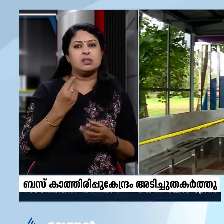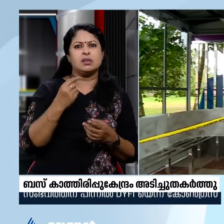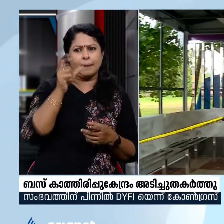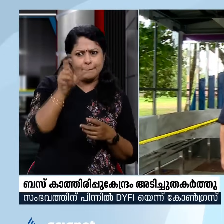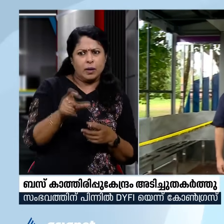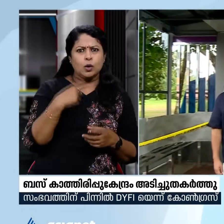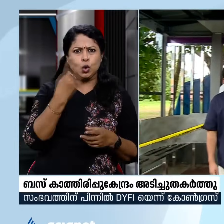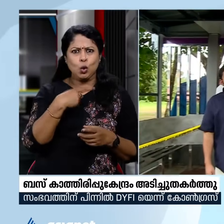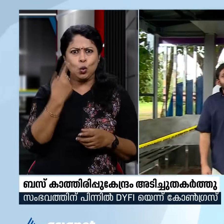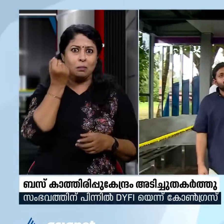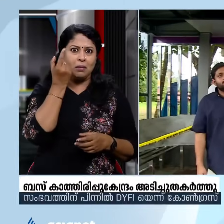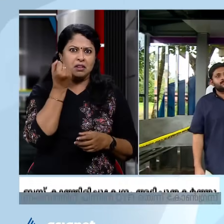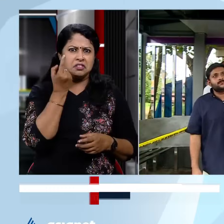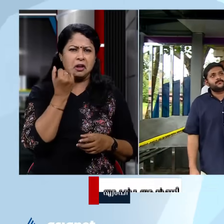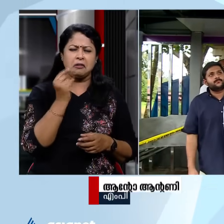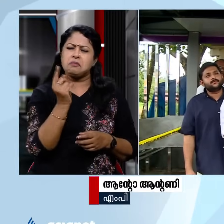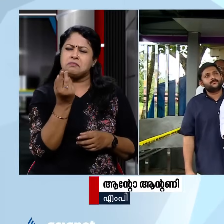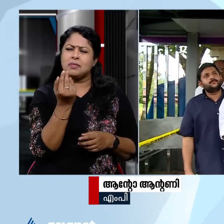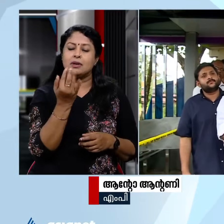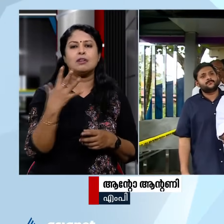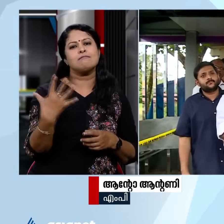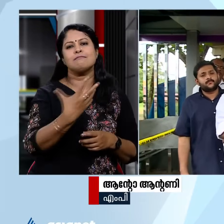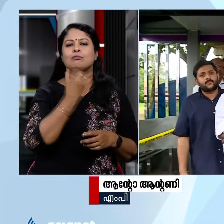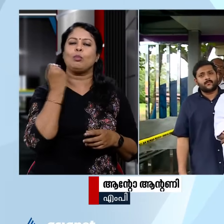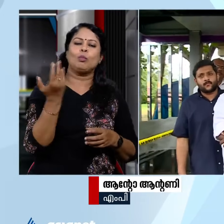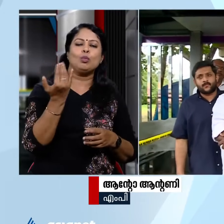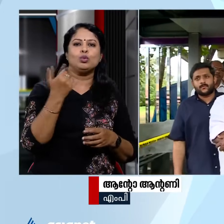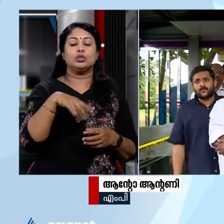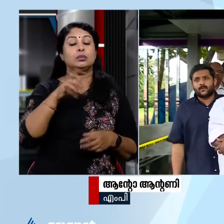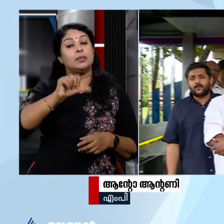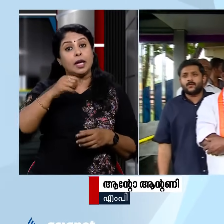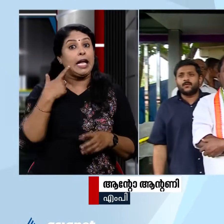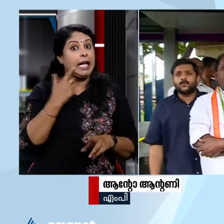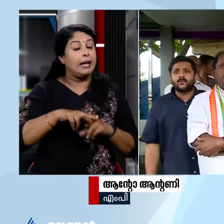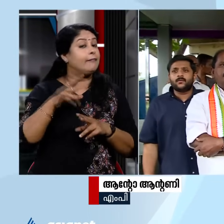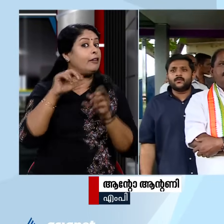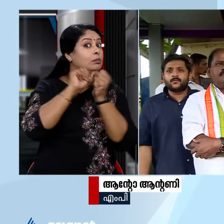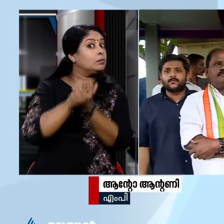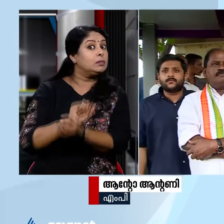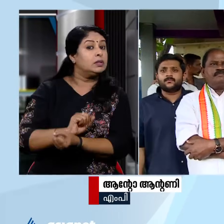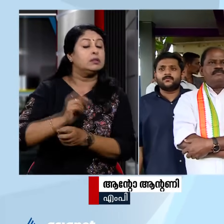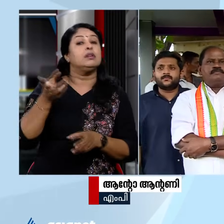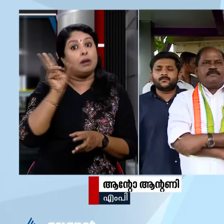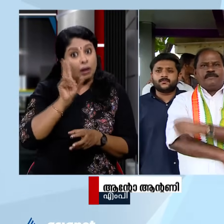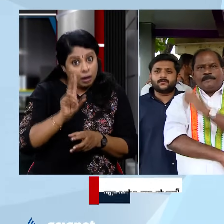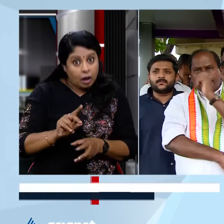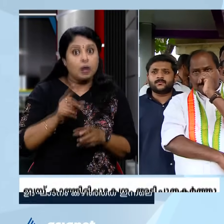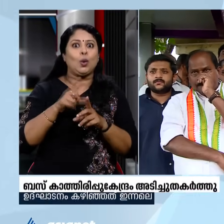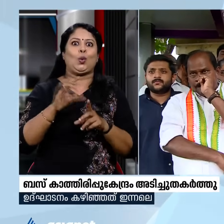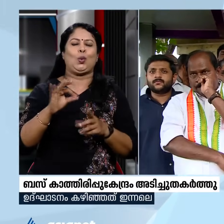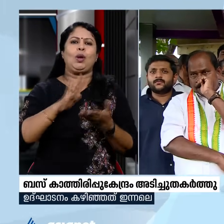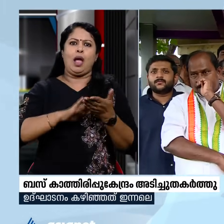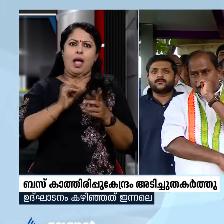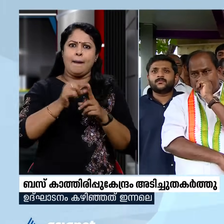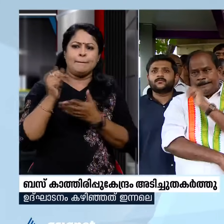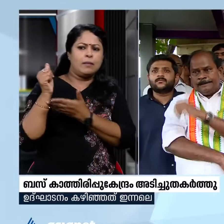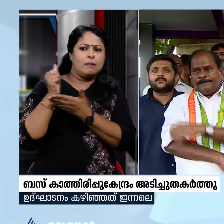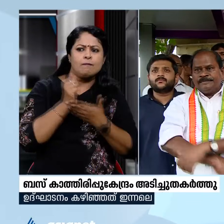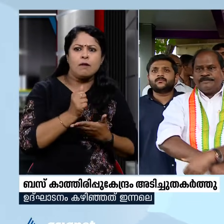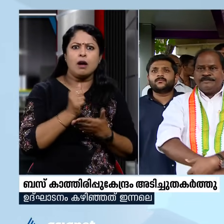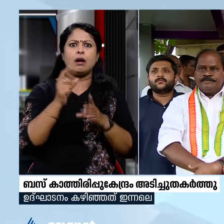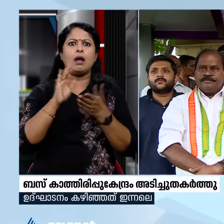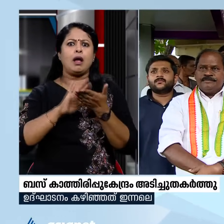കണ്ടെത്താം. അവർ കണ്ടെത്താൻ കഴിയുന്നില്ലെങ്കിൽ അടുത്ത നടപടിക്രമങ്ങൾ നോക്കും. കാരണം എം പിയുടെ പ്രാദേശിക വികസനം കൊണ്ട് എം പിക്ക് പ്രവർത്തിക്കാനുള്ള